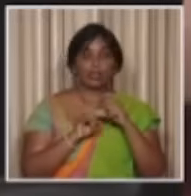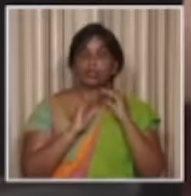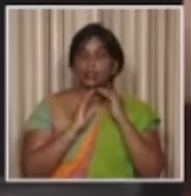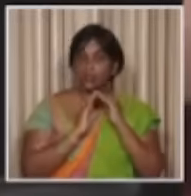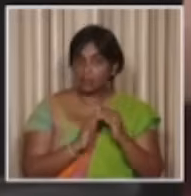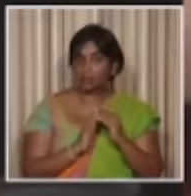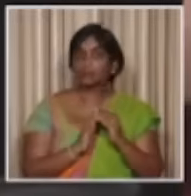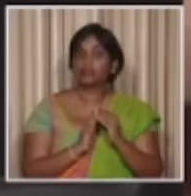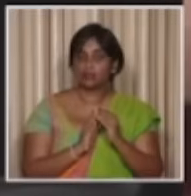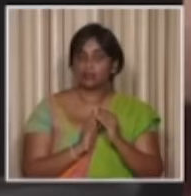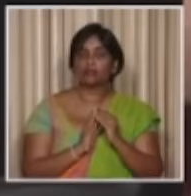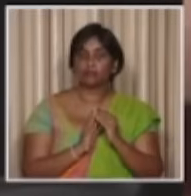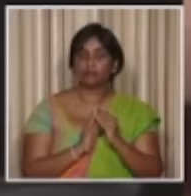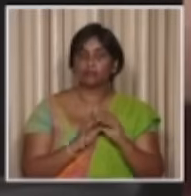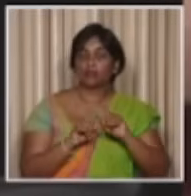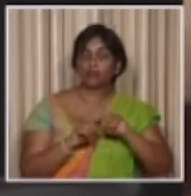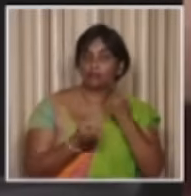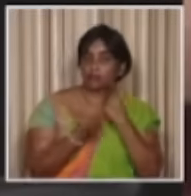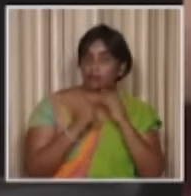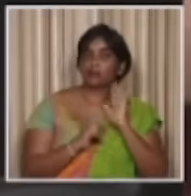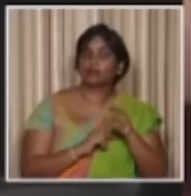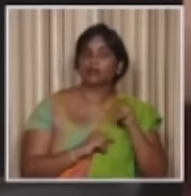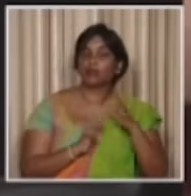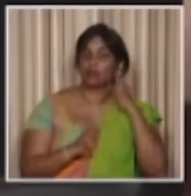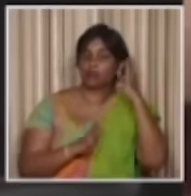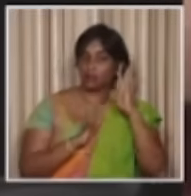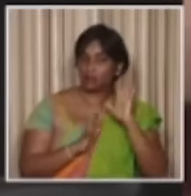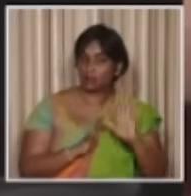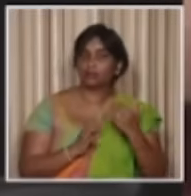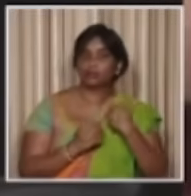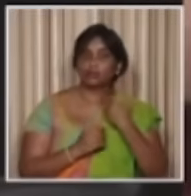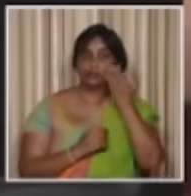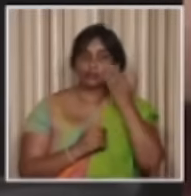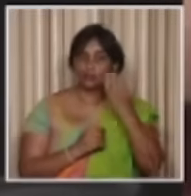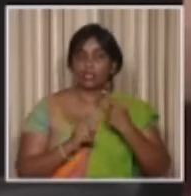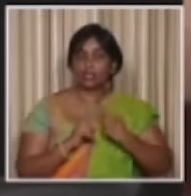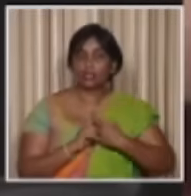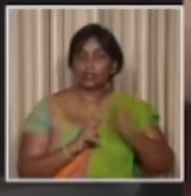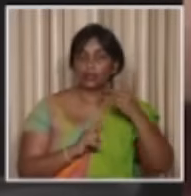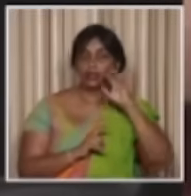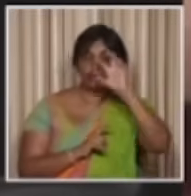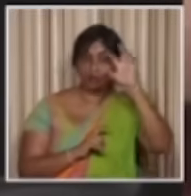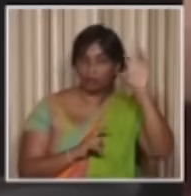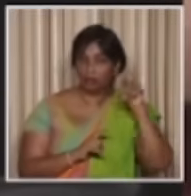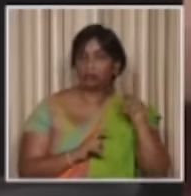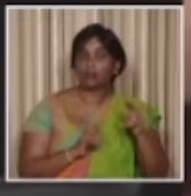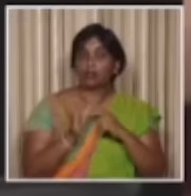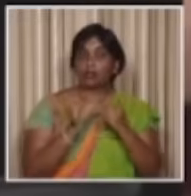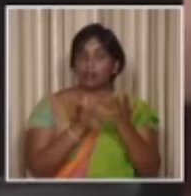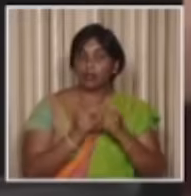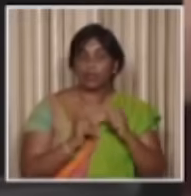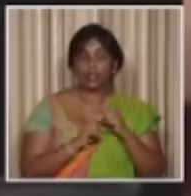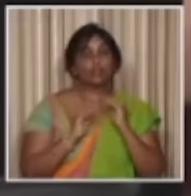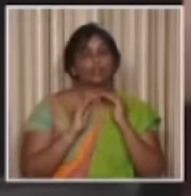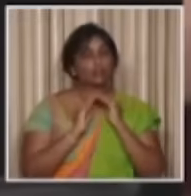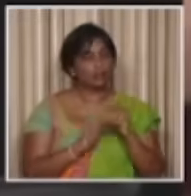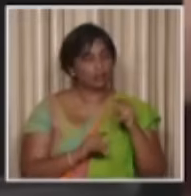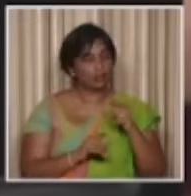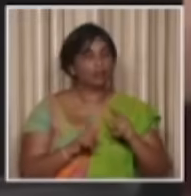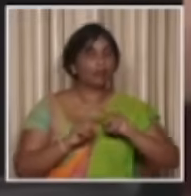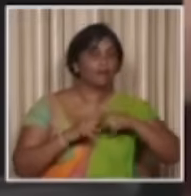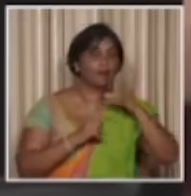දෙපාර්තමේන්තුවත් වෙනත් රටකින් විගණනය වෙන්නත් ඕනේ. ඒ කියන්නේ ලෝකේ අපි දැකලා තියෙන දියුණු වෙච්ච රටවල් වල විගණන දෙපාර්තමේන්තුවත්